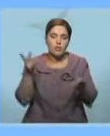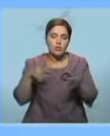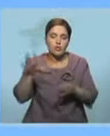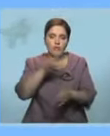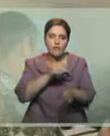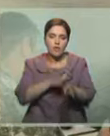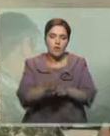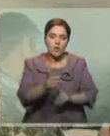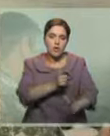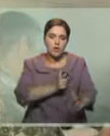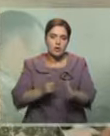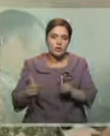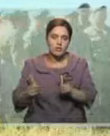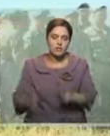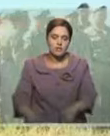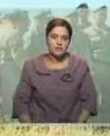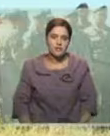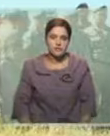офицеры.